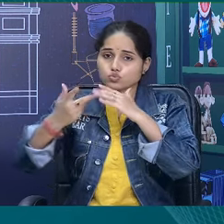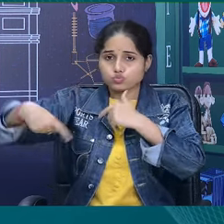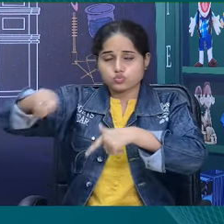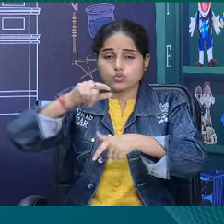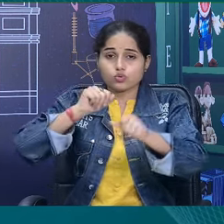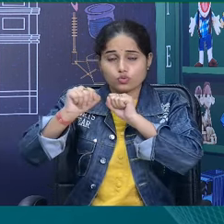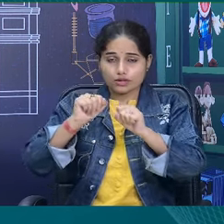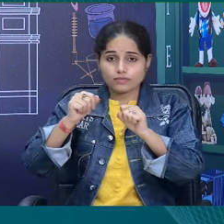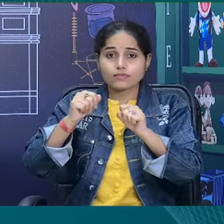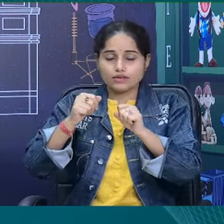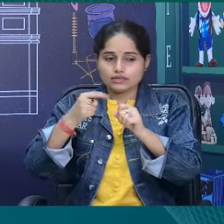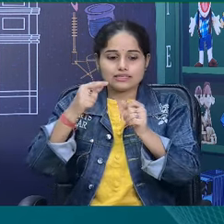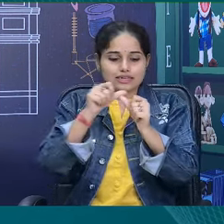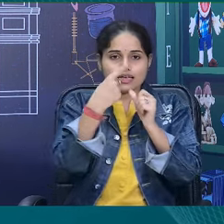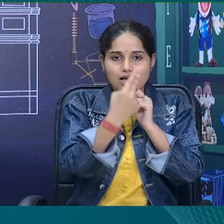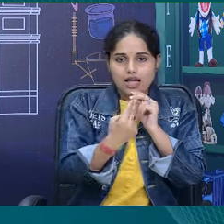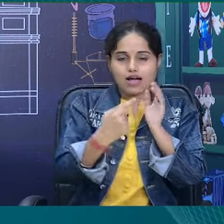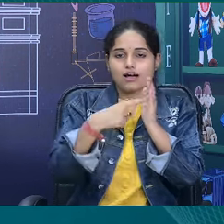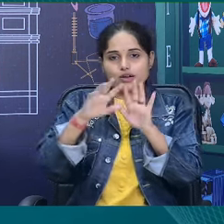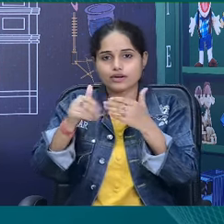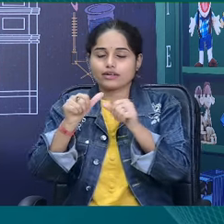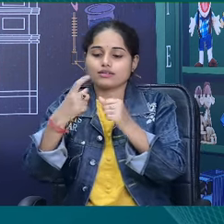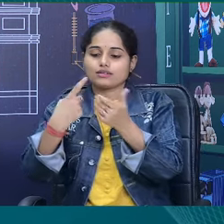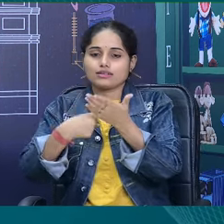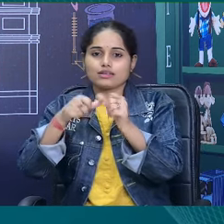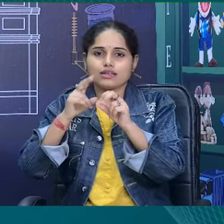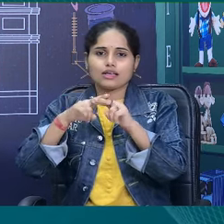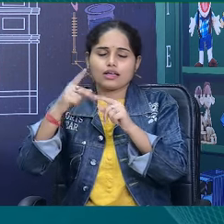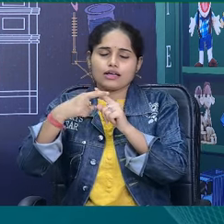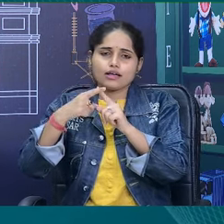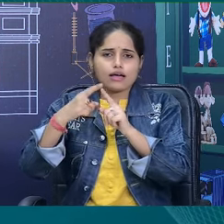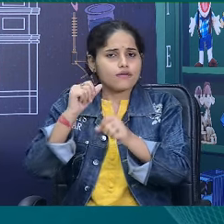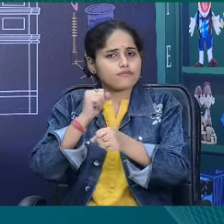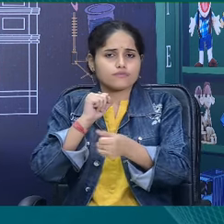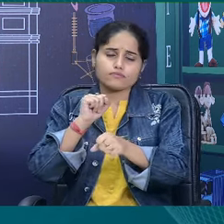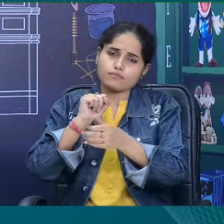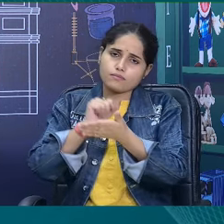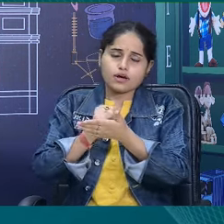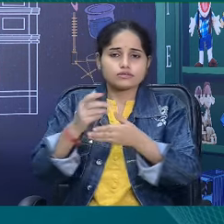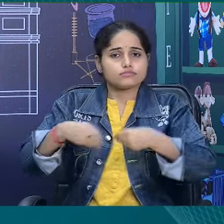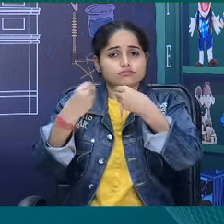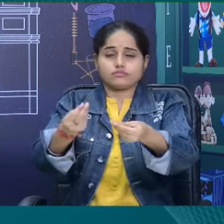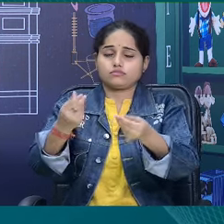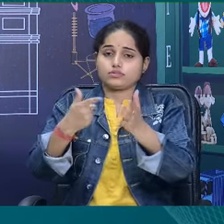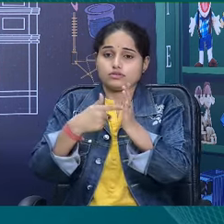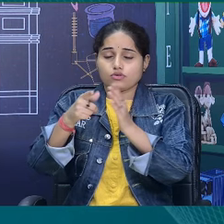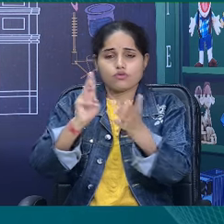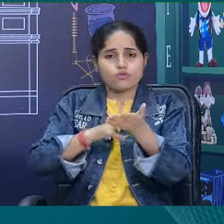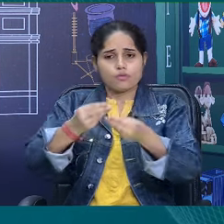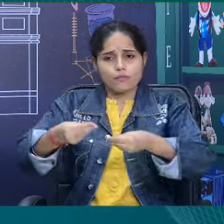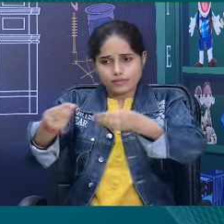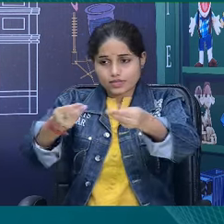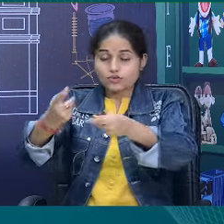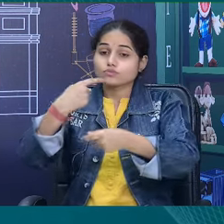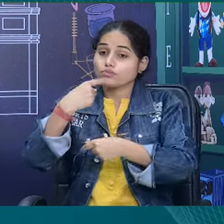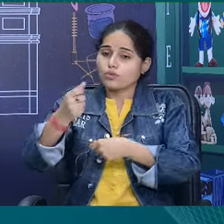थेरेपी के सेशंस होने चाहिए जहां पे बच्चों को बिल्कुल फ्री कर दिया जाए जहां पर सिर्फ उन्हें मटेरियल प्रोवाइड किया जाए एंड एज पर देयर चॉइसेज दे कैन पिक